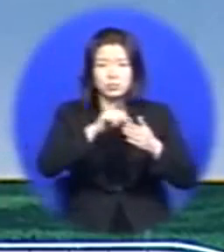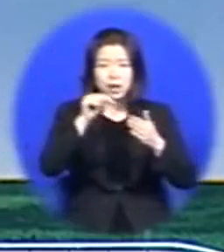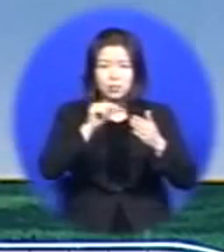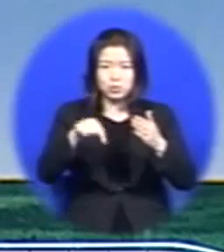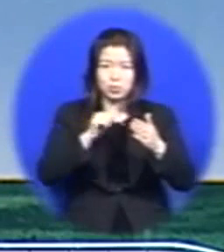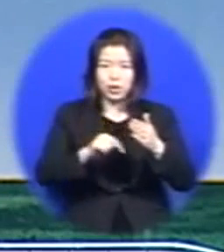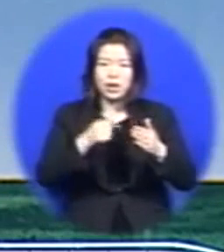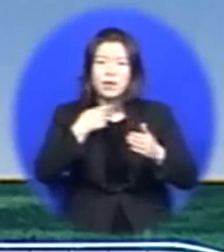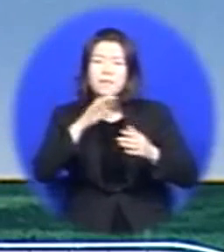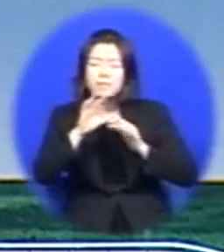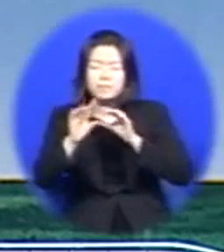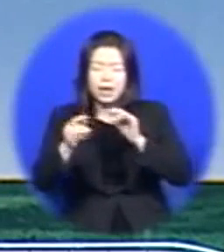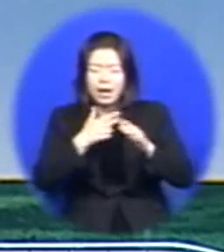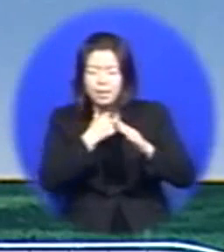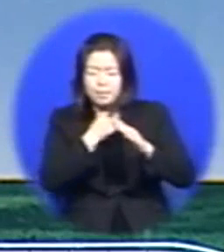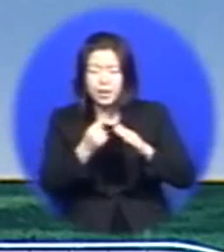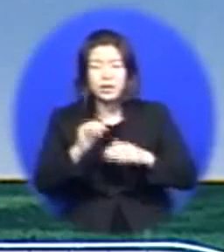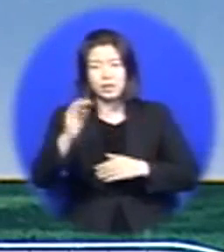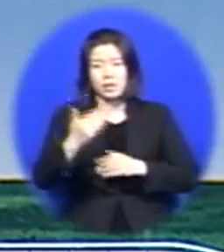될 겁니다.